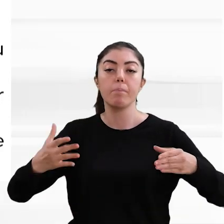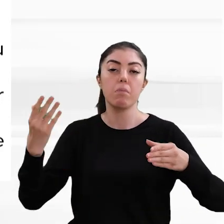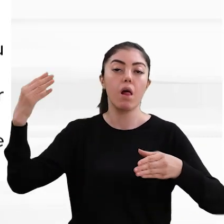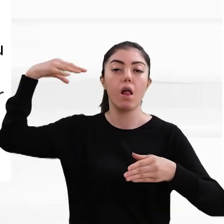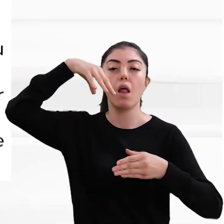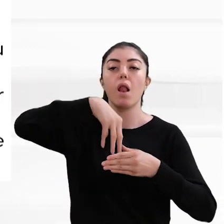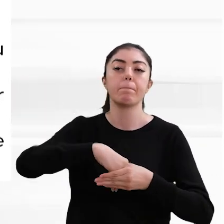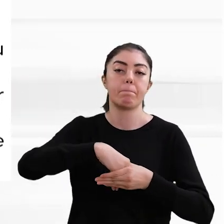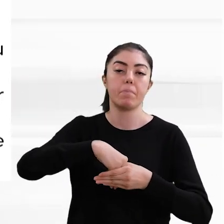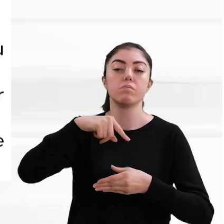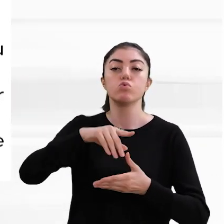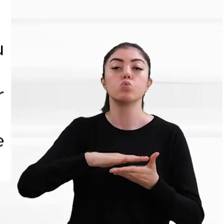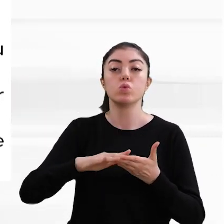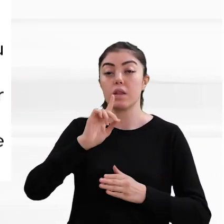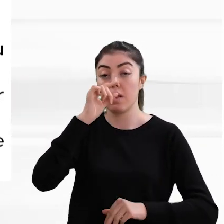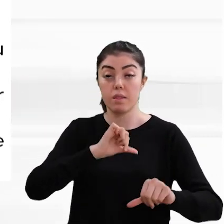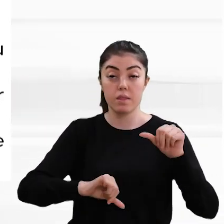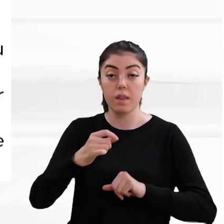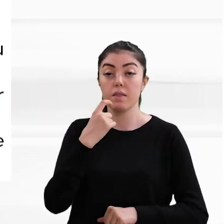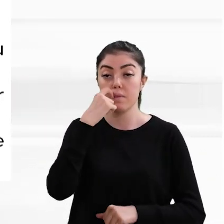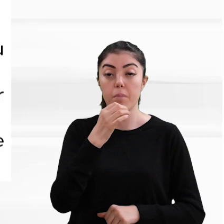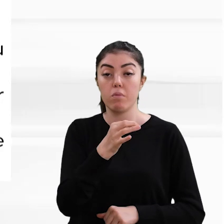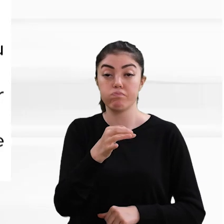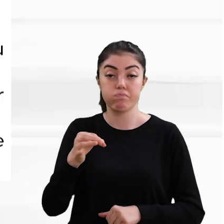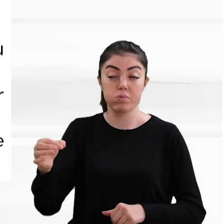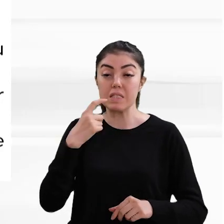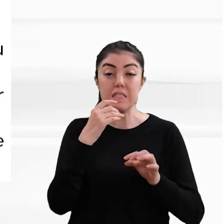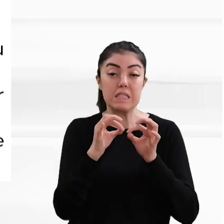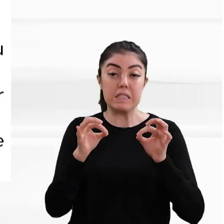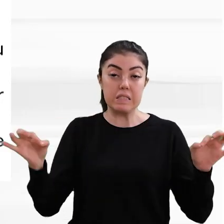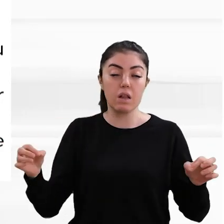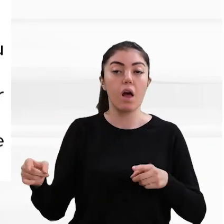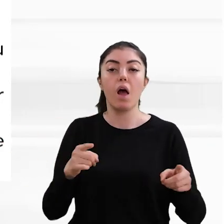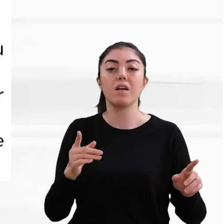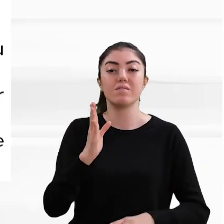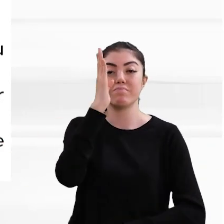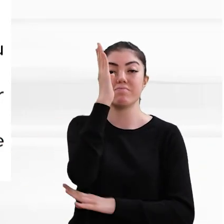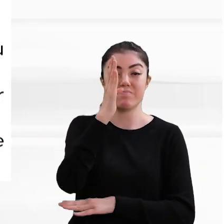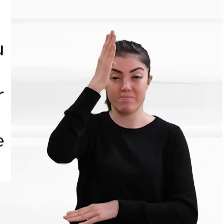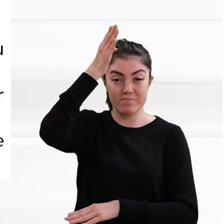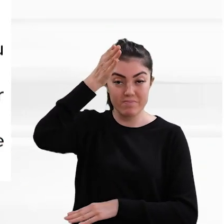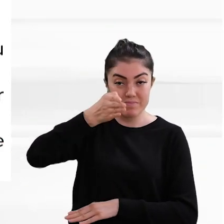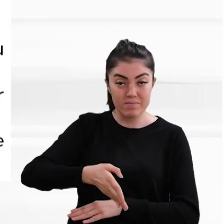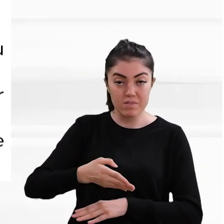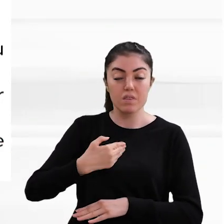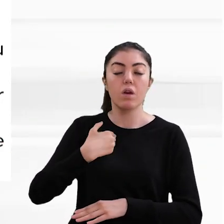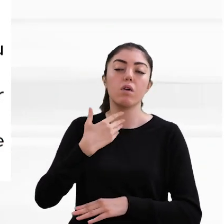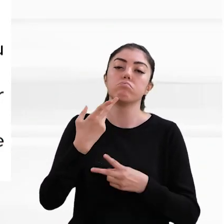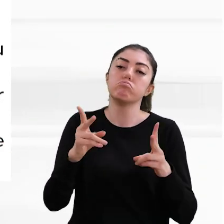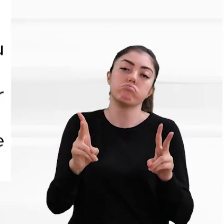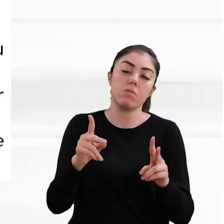bir kabın içerisine konulmuştur. Bu düzenekte sadece demir bilye, bobin ile bakır yuva arasında düşey doğrultuda